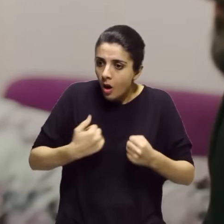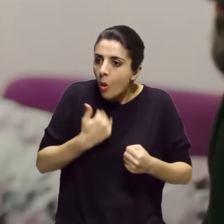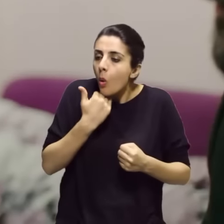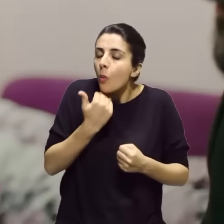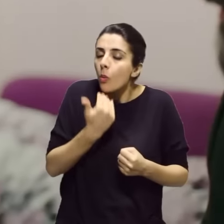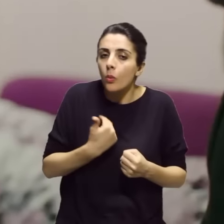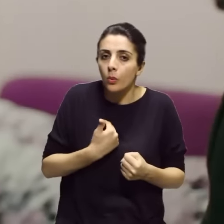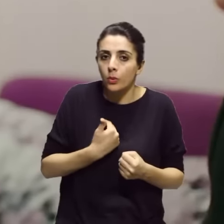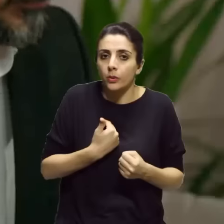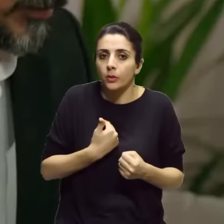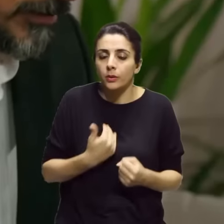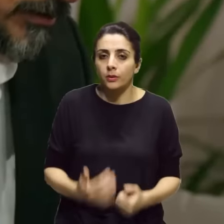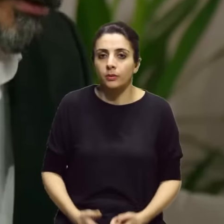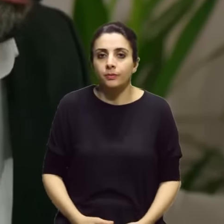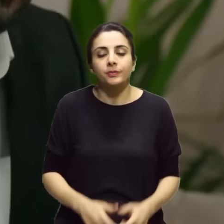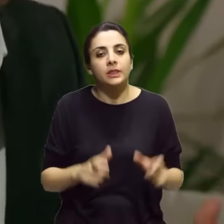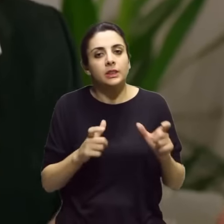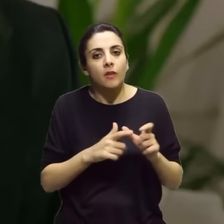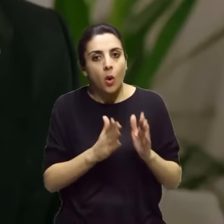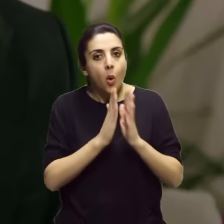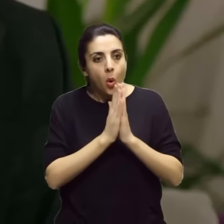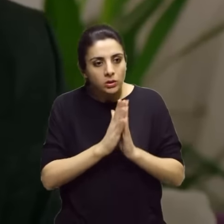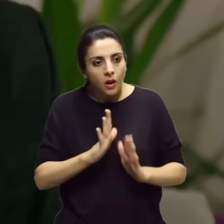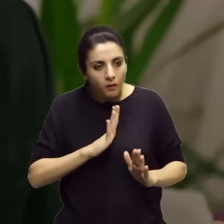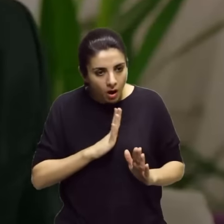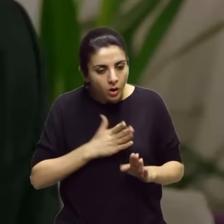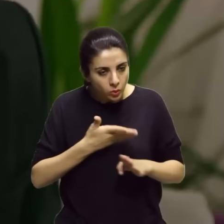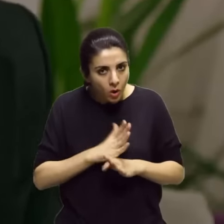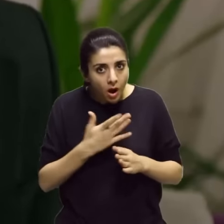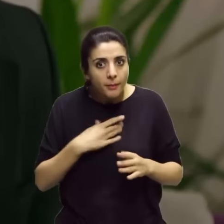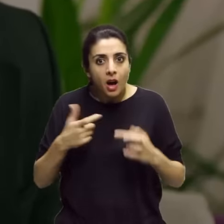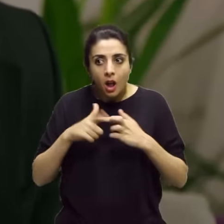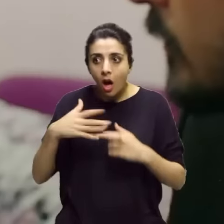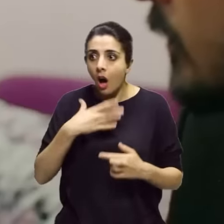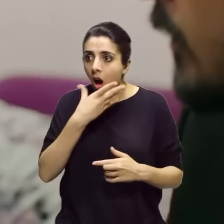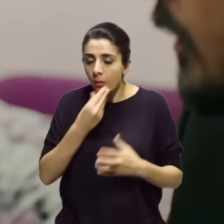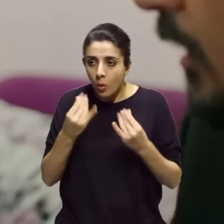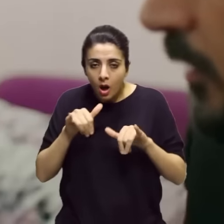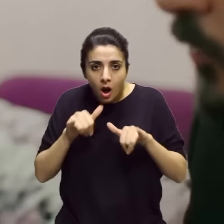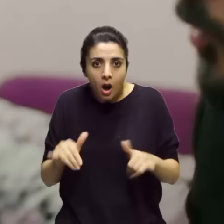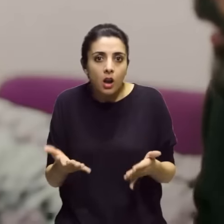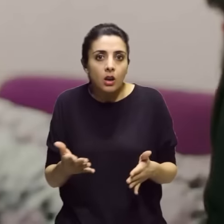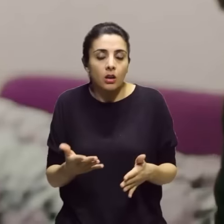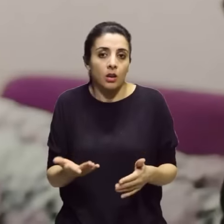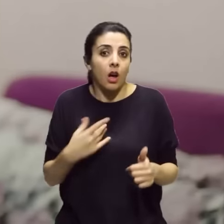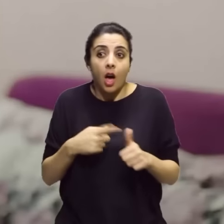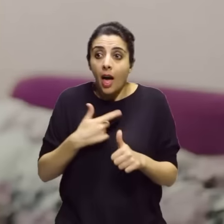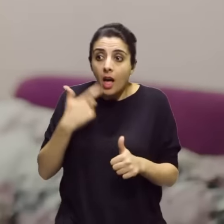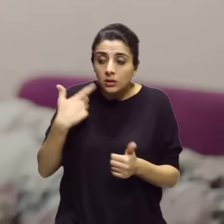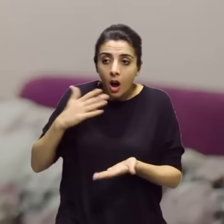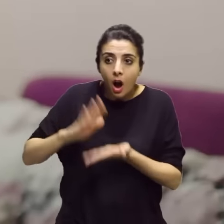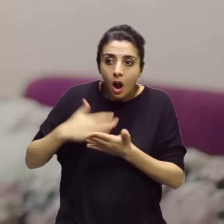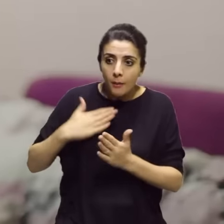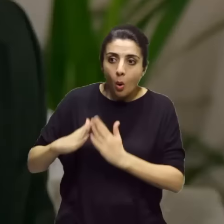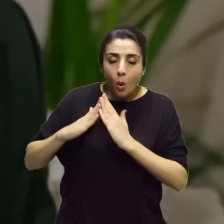daha fazla. Sevinç, sana özür borçlu olduğum kadar Reyhan'a da ayıp ettim. Her şeyden önce benim eski